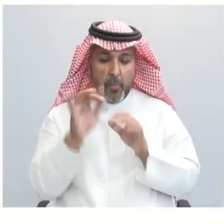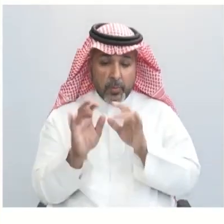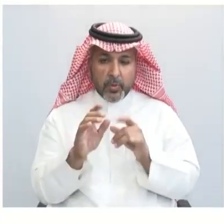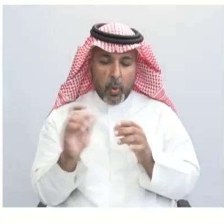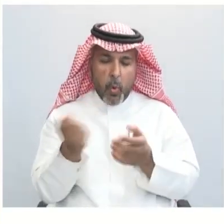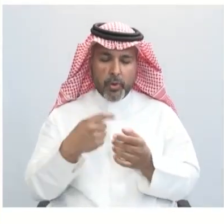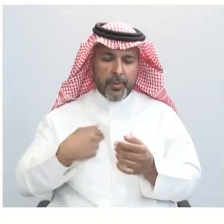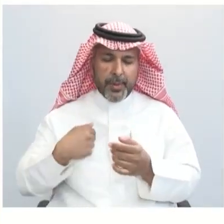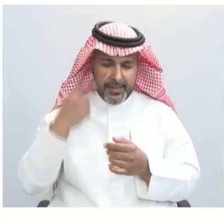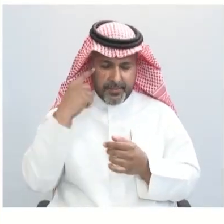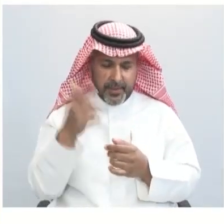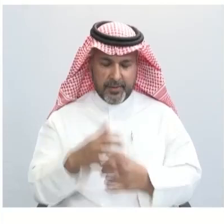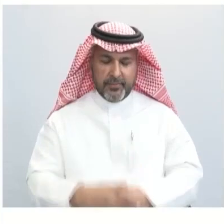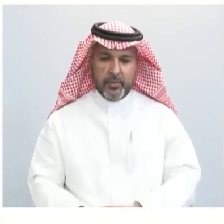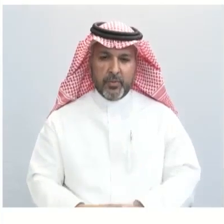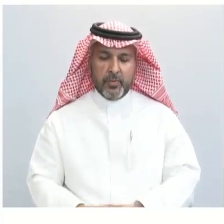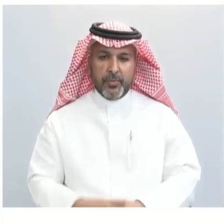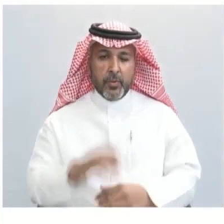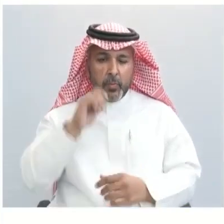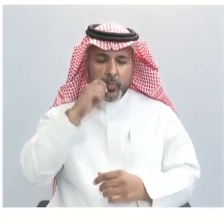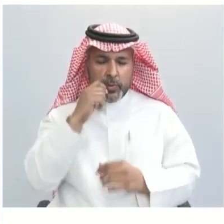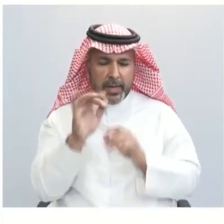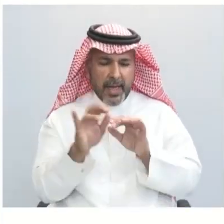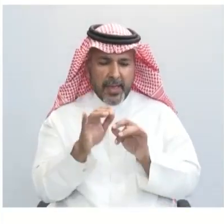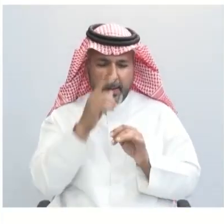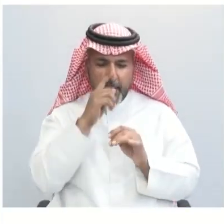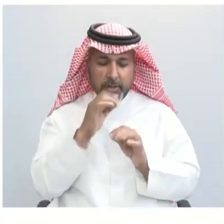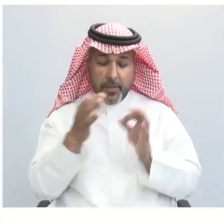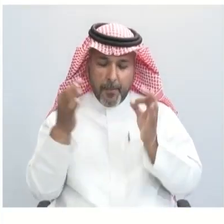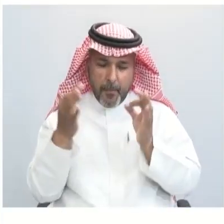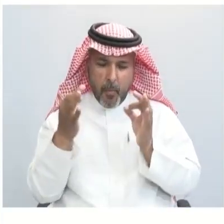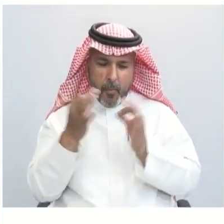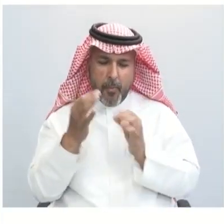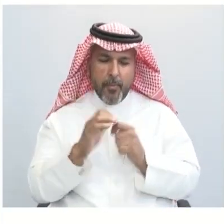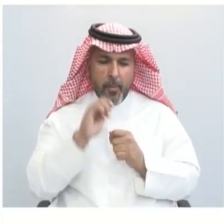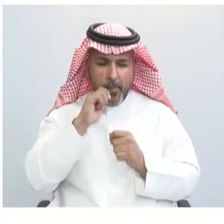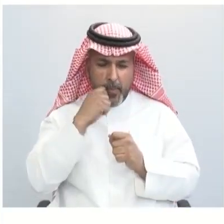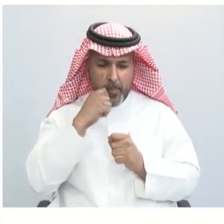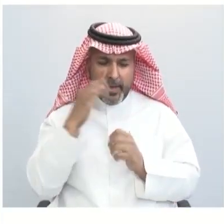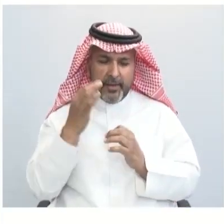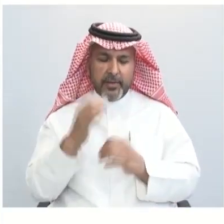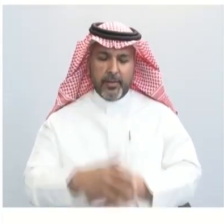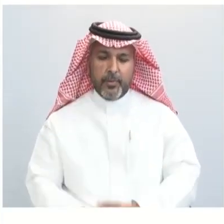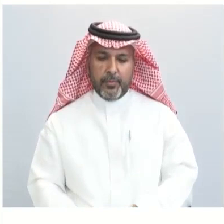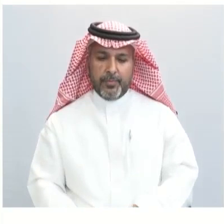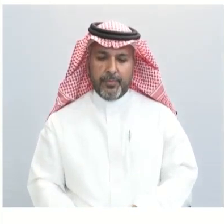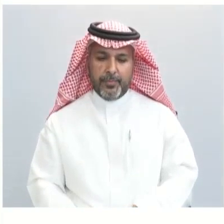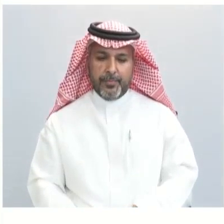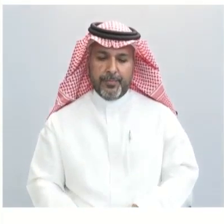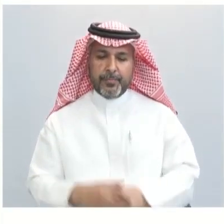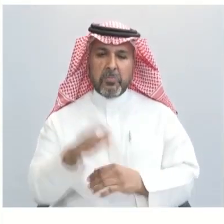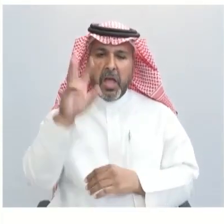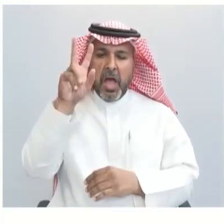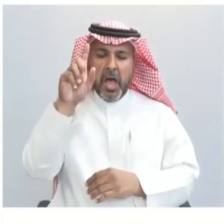يكون الباسورد كلمة مرور قوية عبارة عن أحرف ورموز وأرقام.